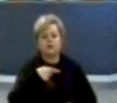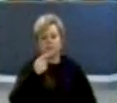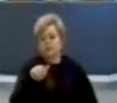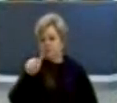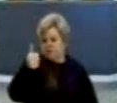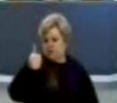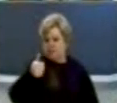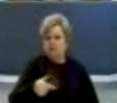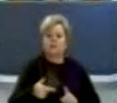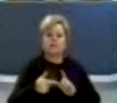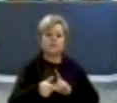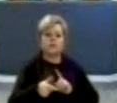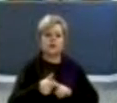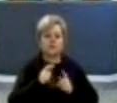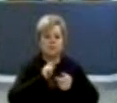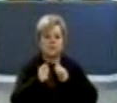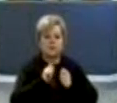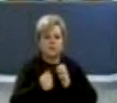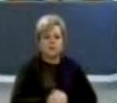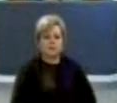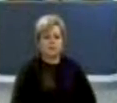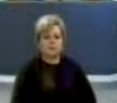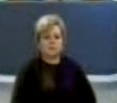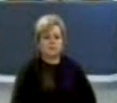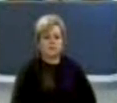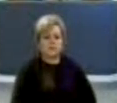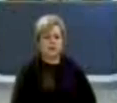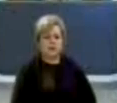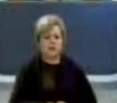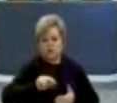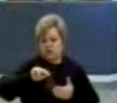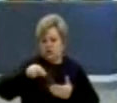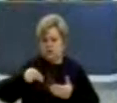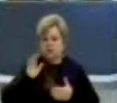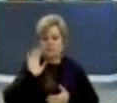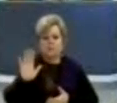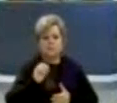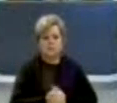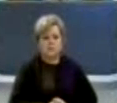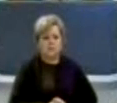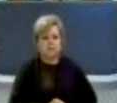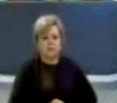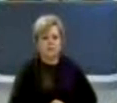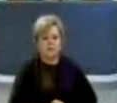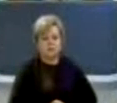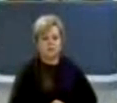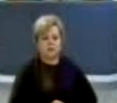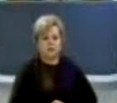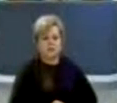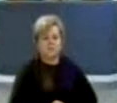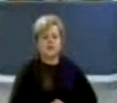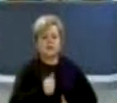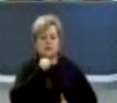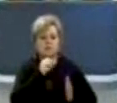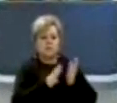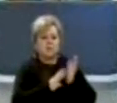e parë e pikës 5 së marrëveshjes së 10 shtatorit, e cila e përmban nënshkrimin e plot, po jo e parafuar, po e nënshkruar edhe nga Isa Mustafa